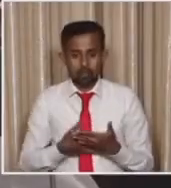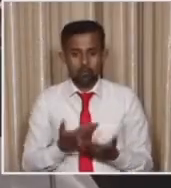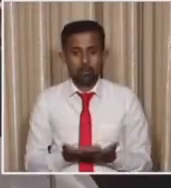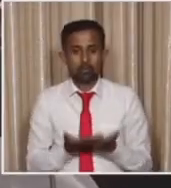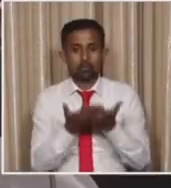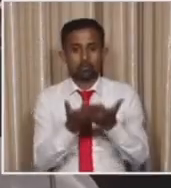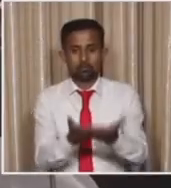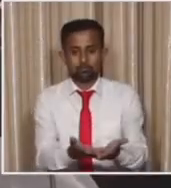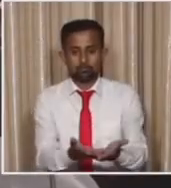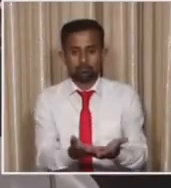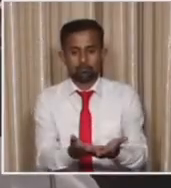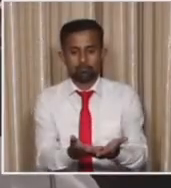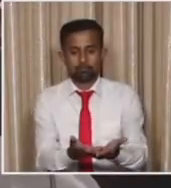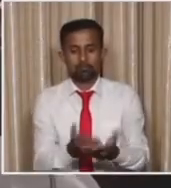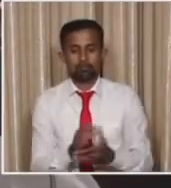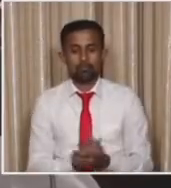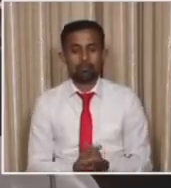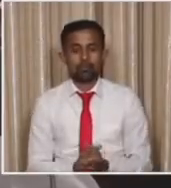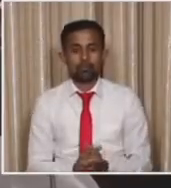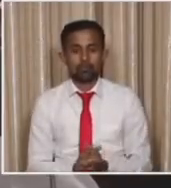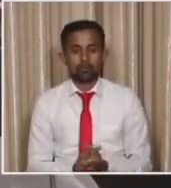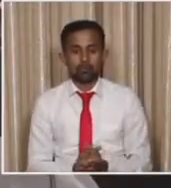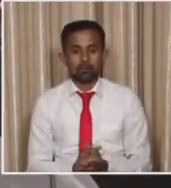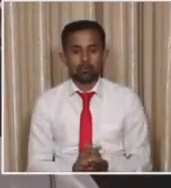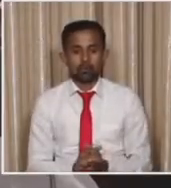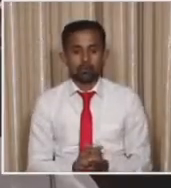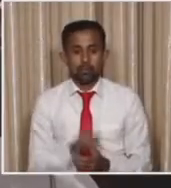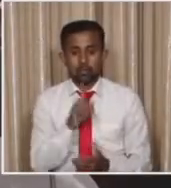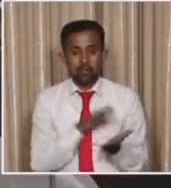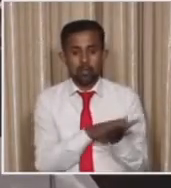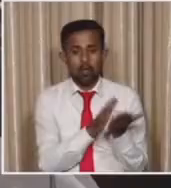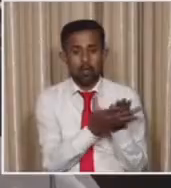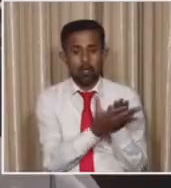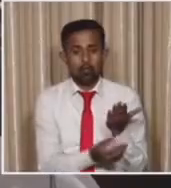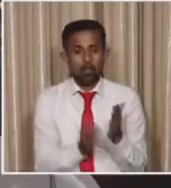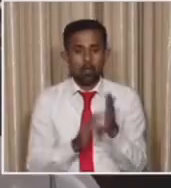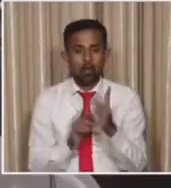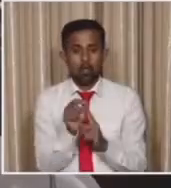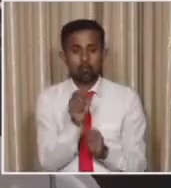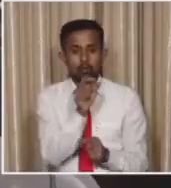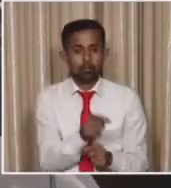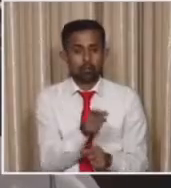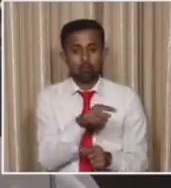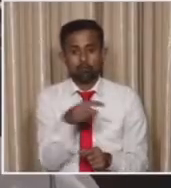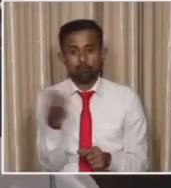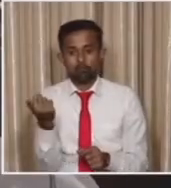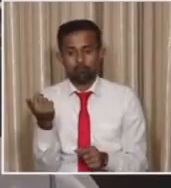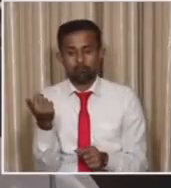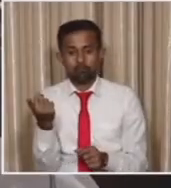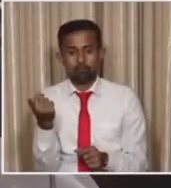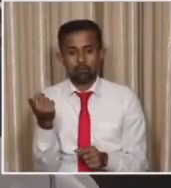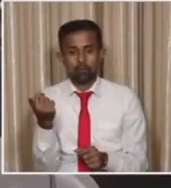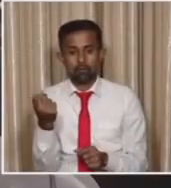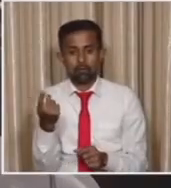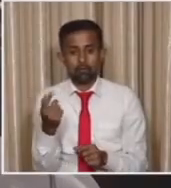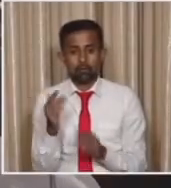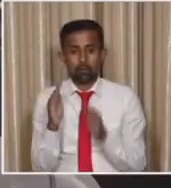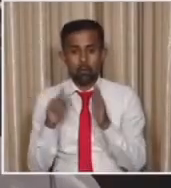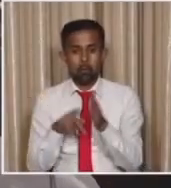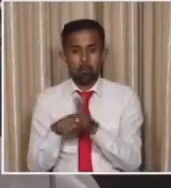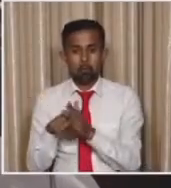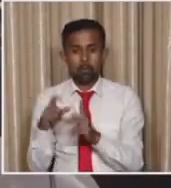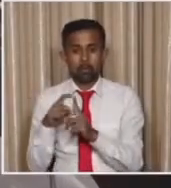සභාගත කරනවා. මුලාසන ආරූඪ මන්ත්‍රීතුමනි, ඒ වගේම මෙහි එක් පිටපතක් මම කරු අමාත්‍යතුමාටත්, අනිත් පිටපත මේ කුටියේ සිටින